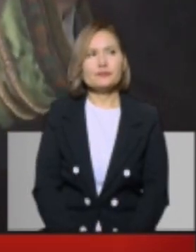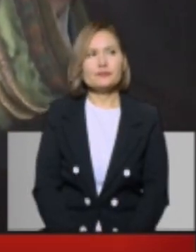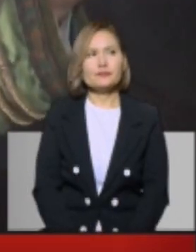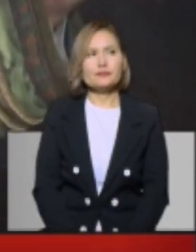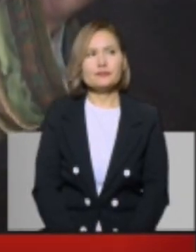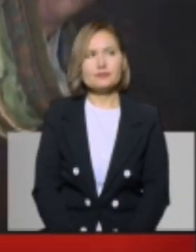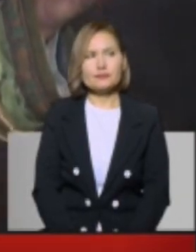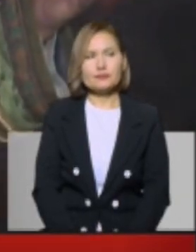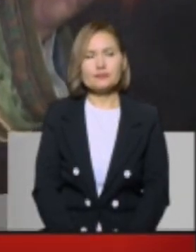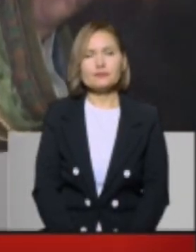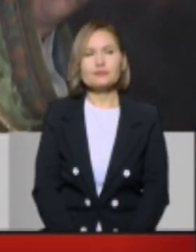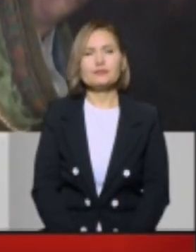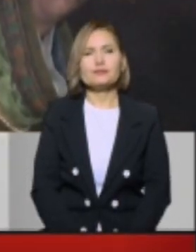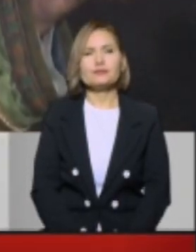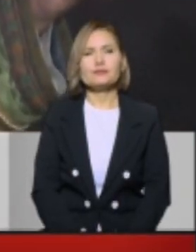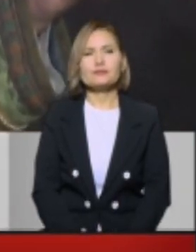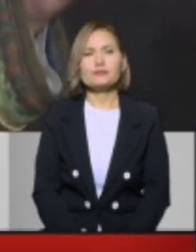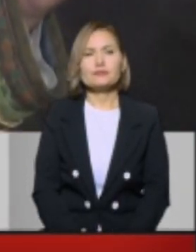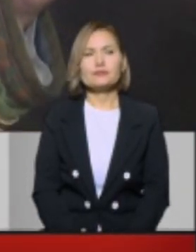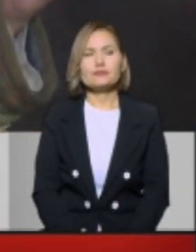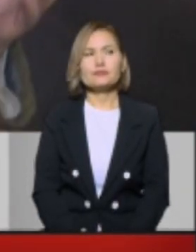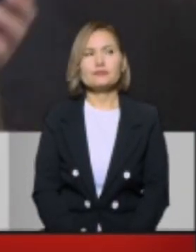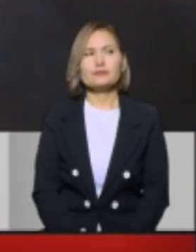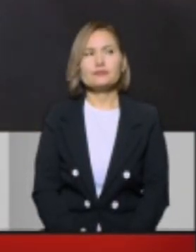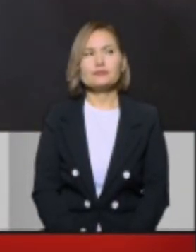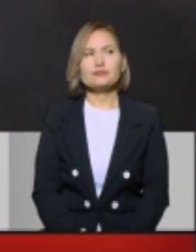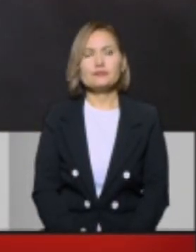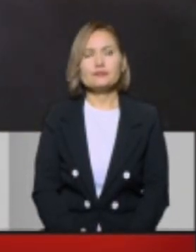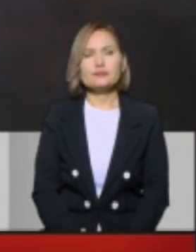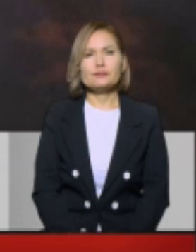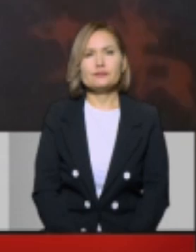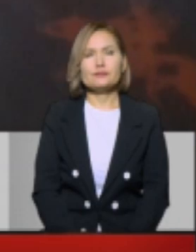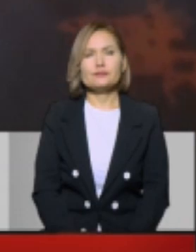қазақ даласы, ата заңымызда